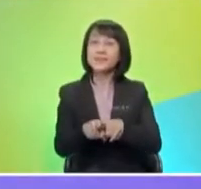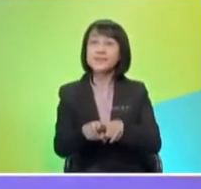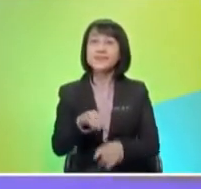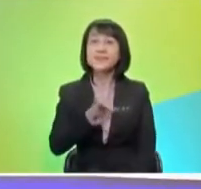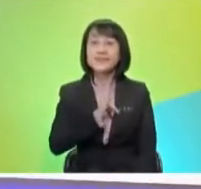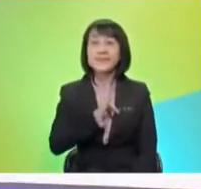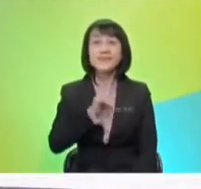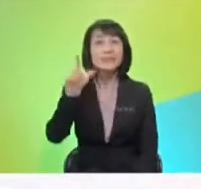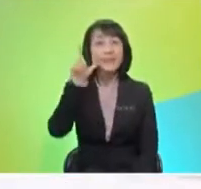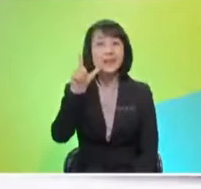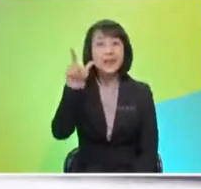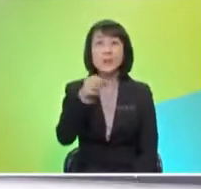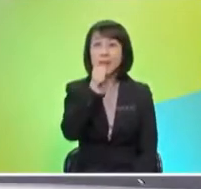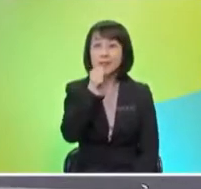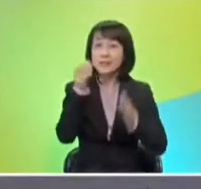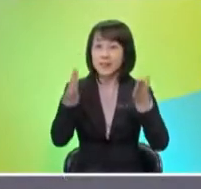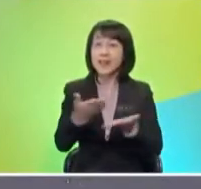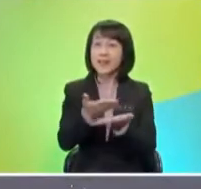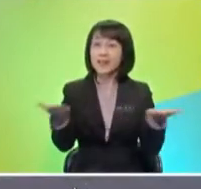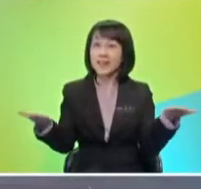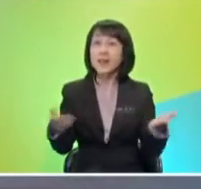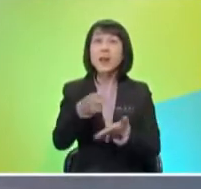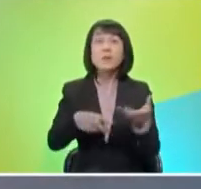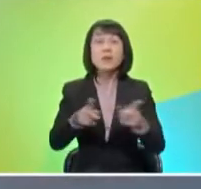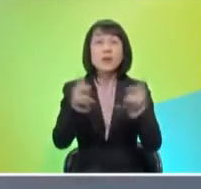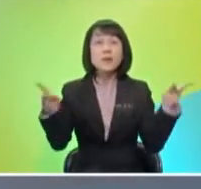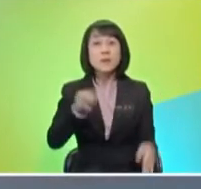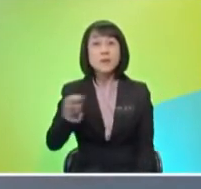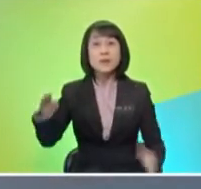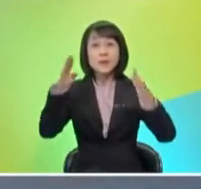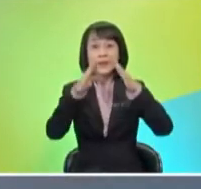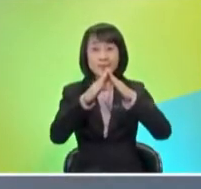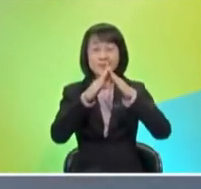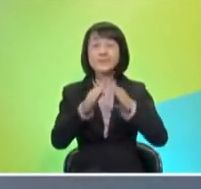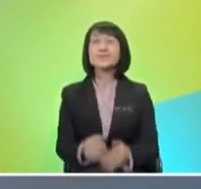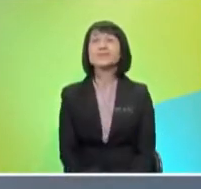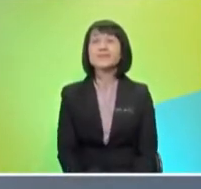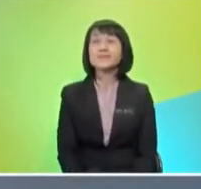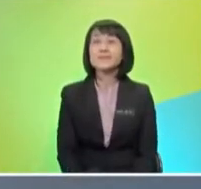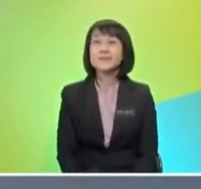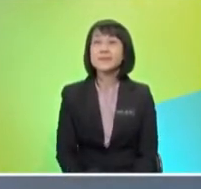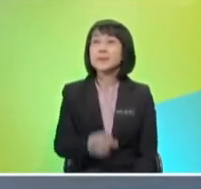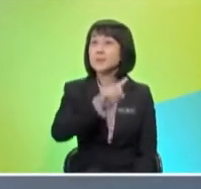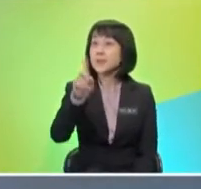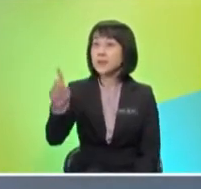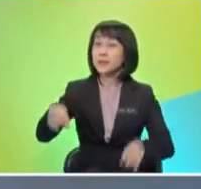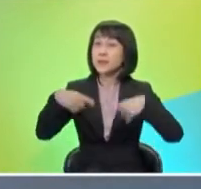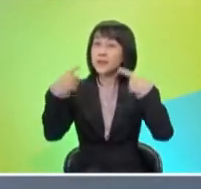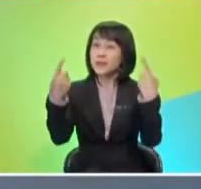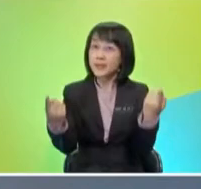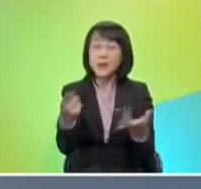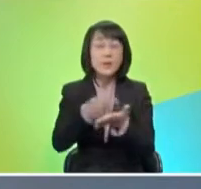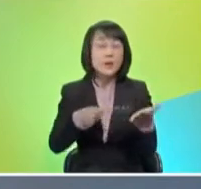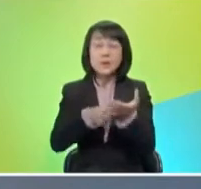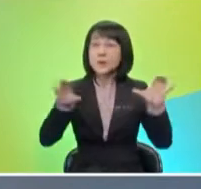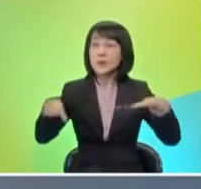apa kabar murid-murid di rumah kita doakan dalam keadaan yang sehat sejahtera ingat selalu kemana juga kita pergi apa juga yang kita